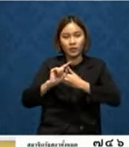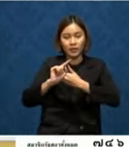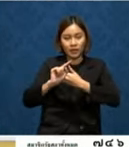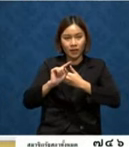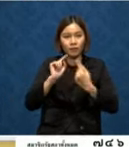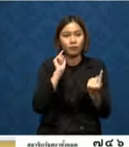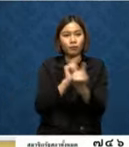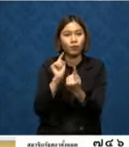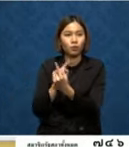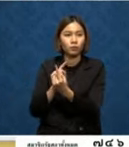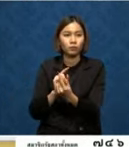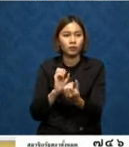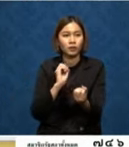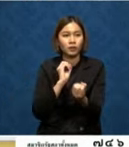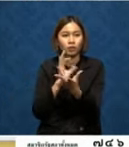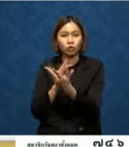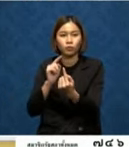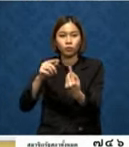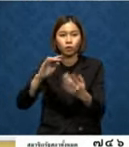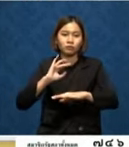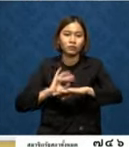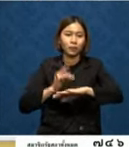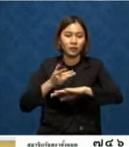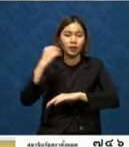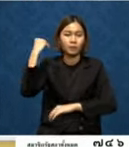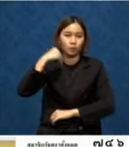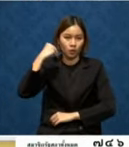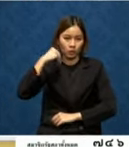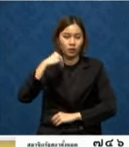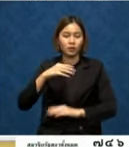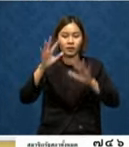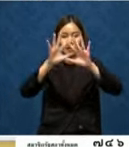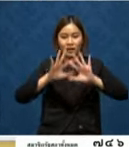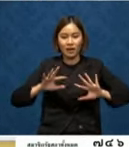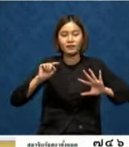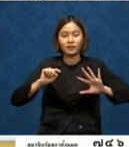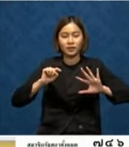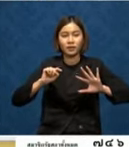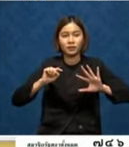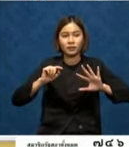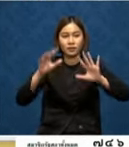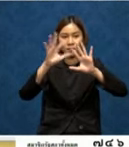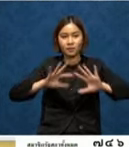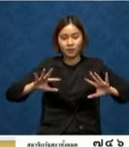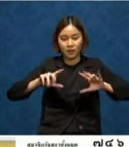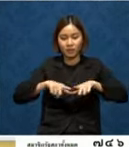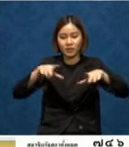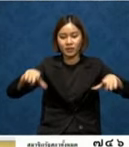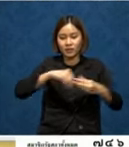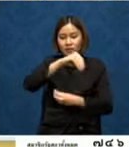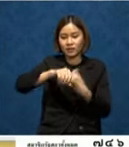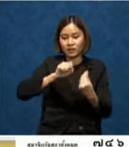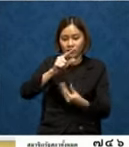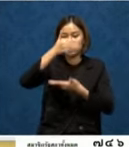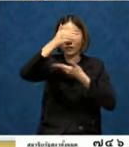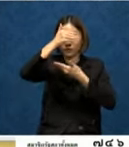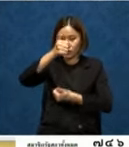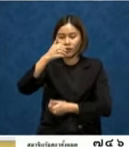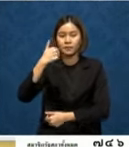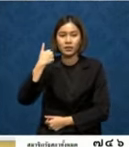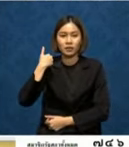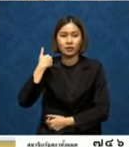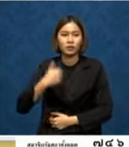วิกฤตภัยพิบัติทางธรรมชาติอยู่เป็นประจำทำให้อาเซียนค่ะเป็นหนึ่งในเขตเศรษฐกิจที่น่าสนใจที่ 1